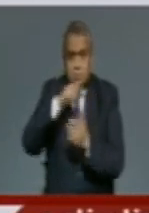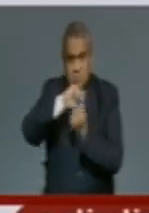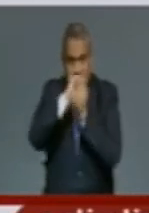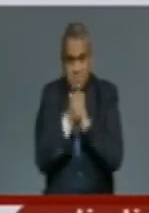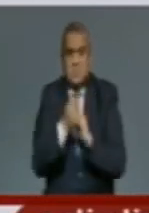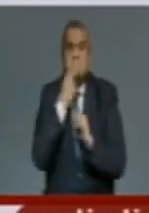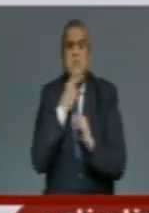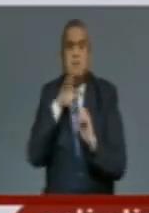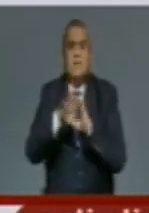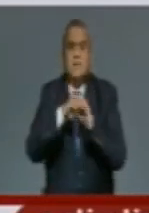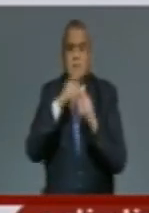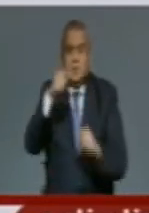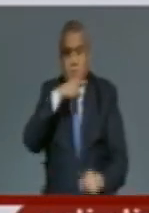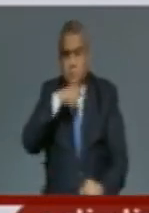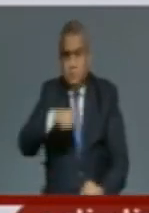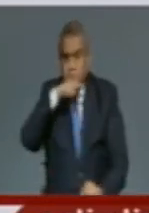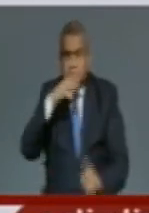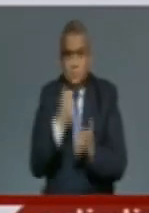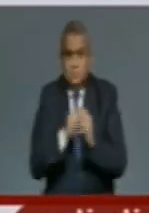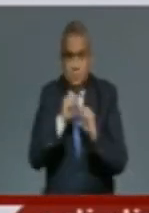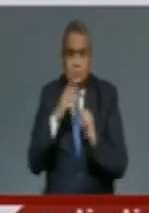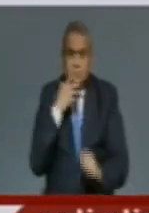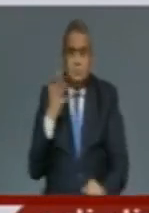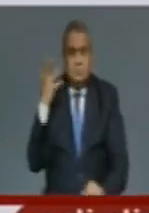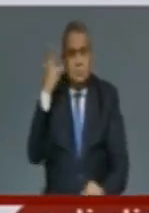احنا بنتكلم في أكثر من